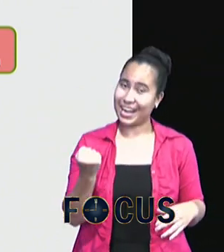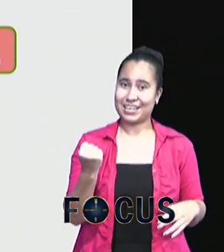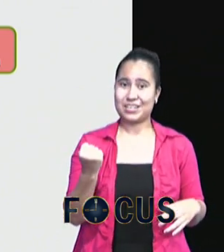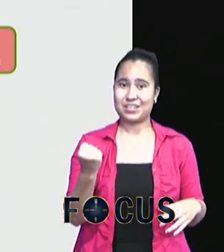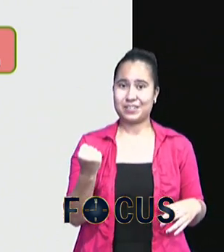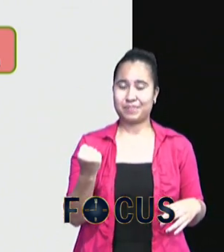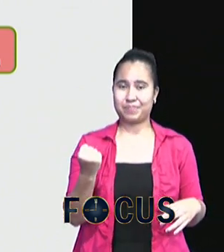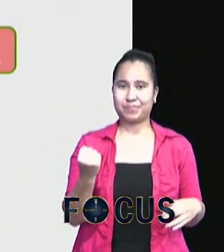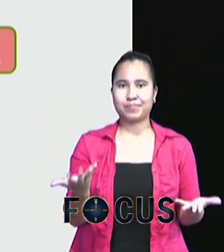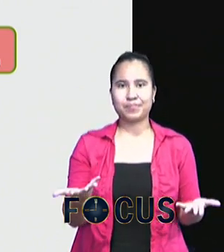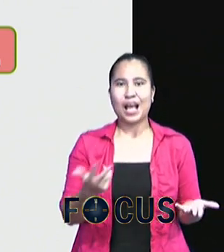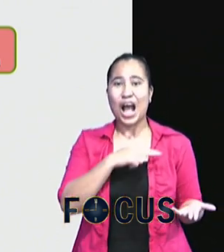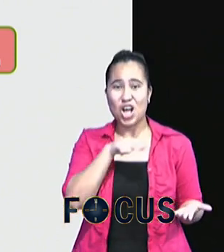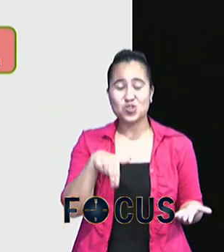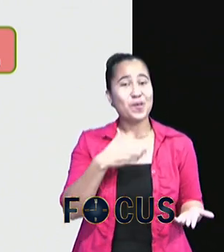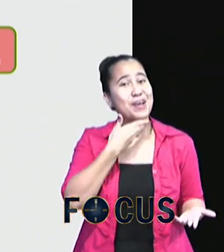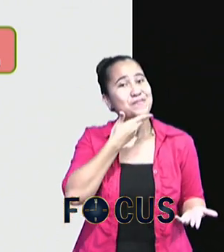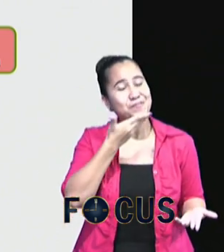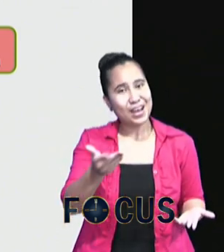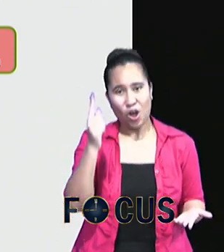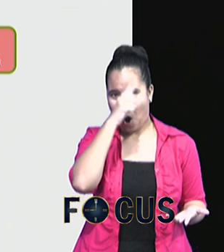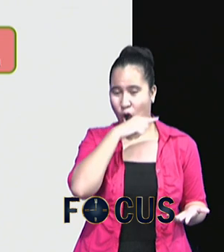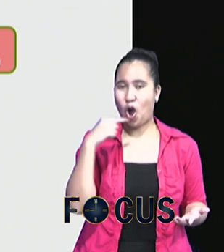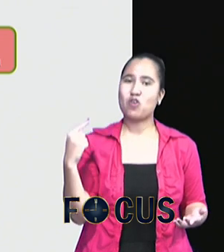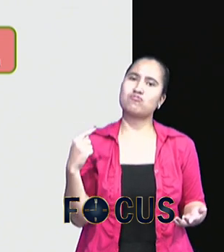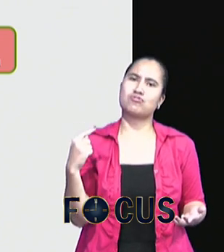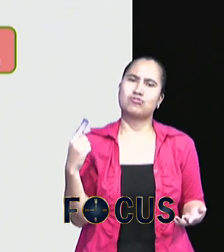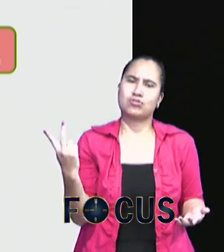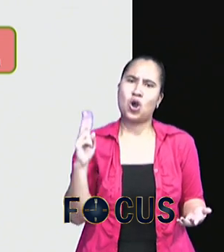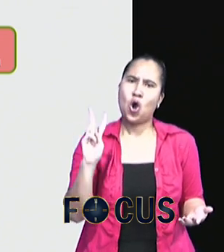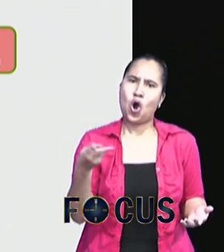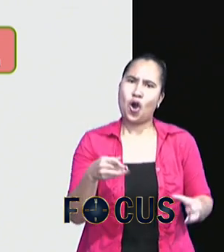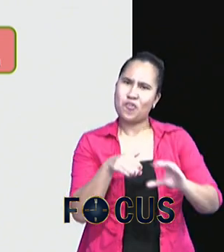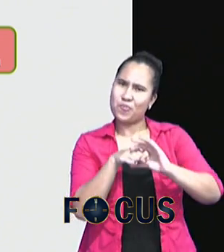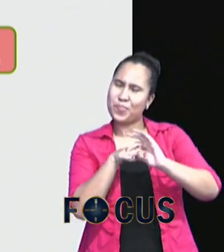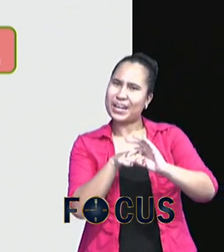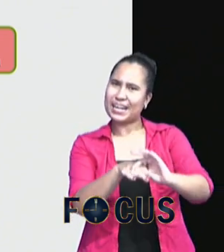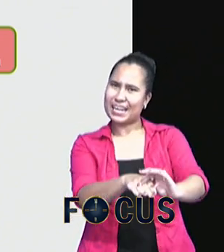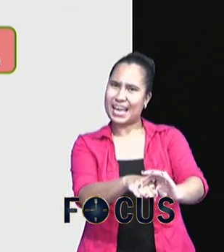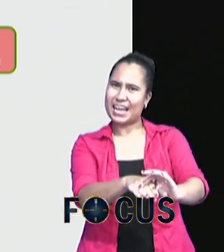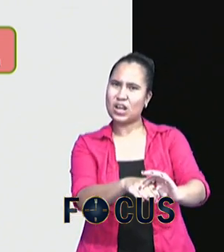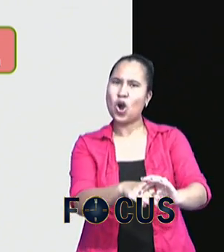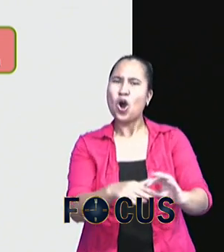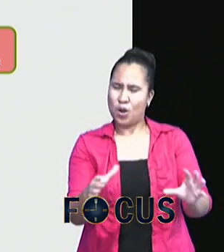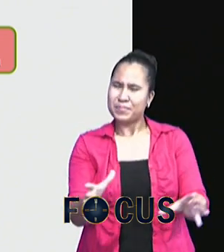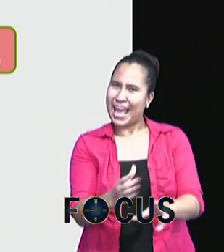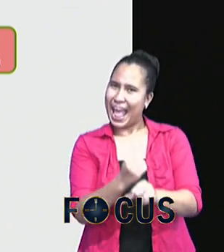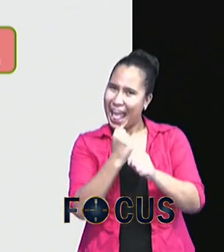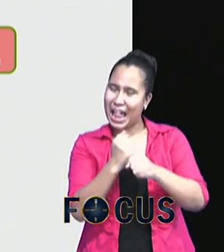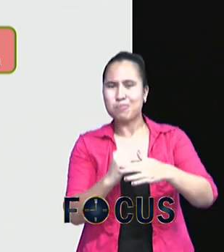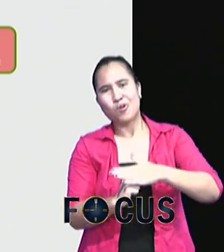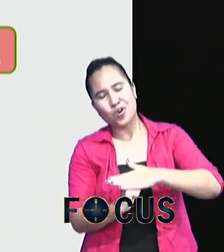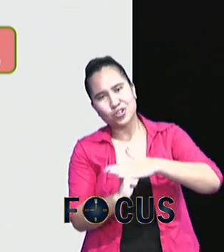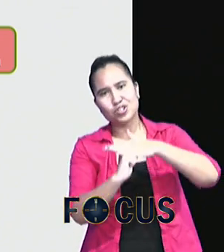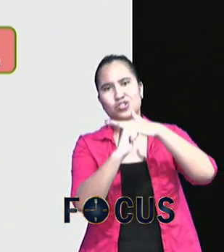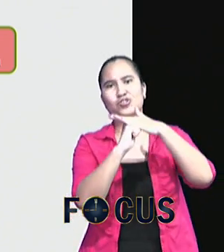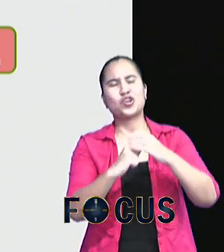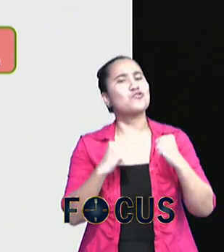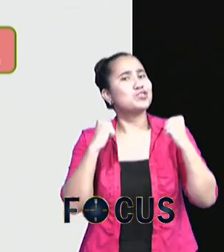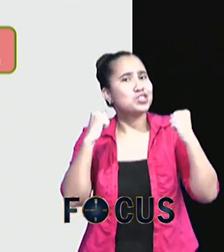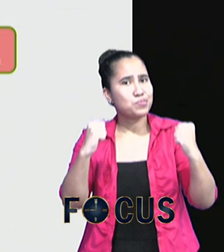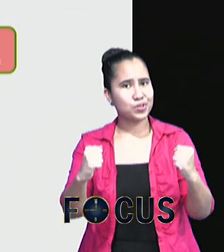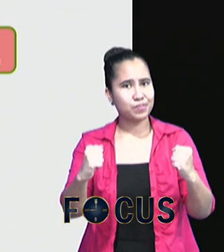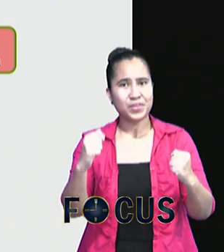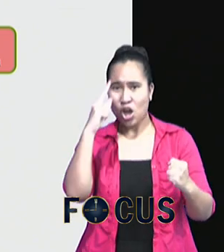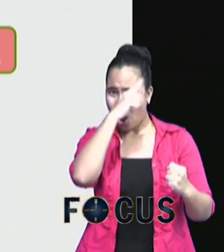wij vragen aan de ouders of begeleiders om de kinderen te ondersteunen en te stimuleren, dan moeten